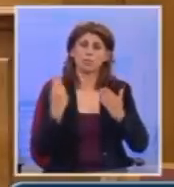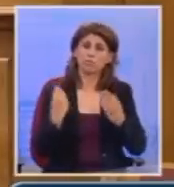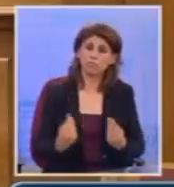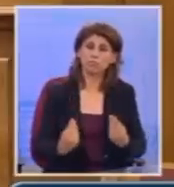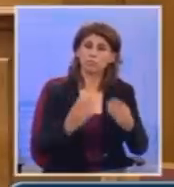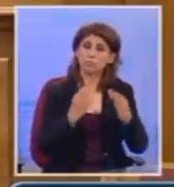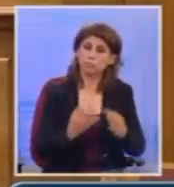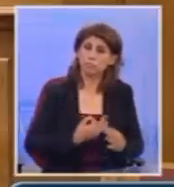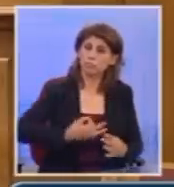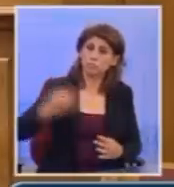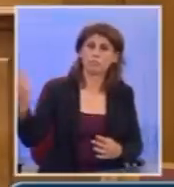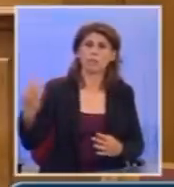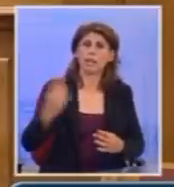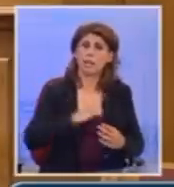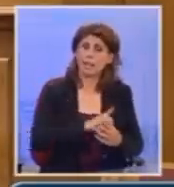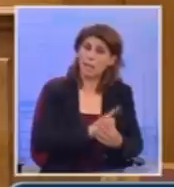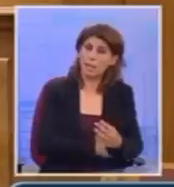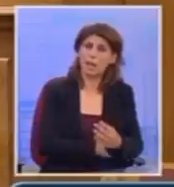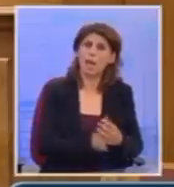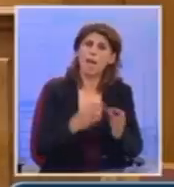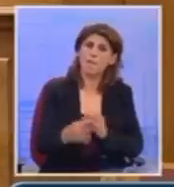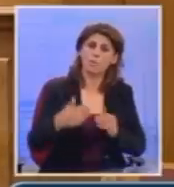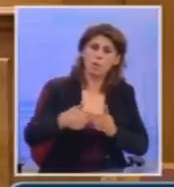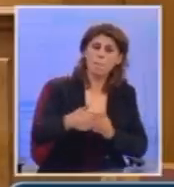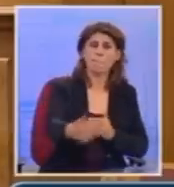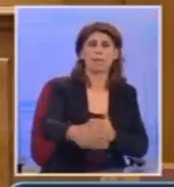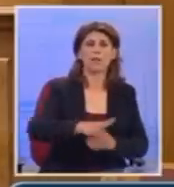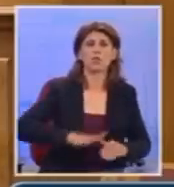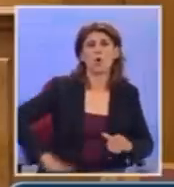και ικανά να εφαρμοστούν και σε όλα τα υπόλοιπα σχολεία.